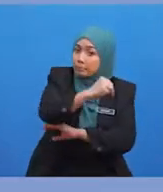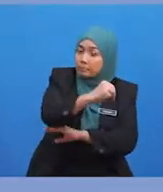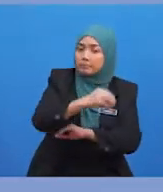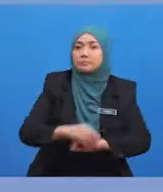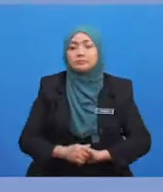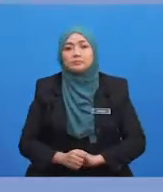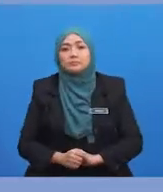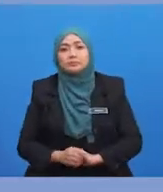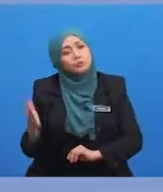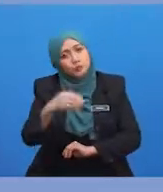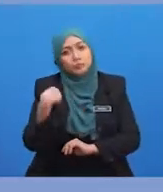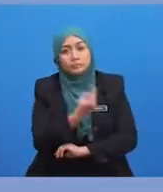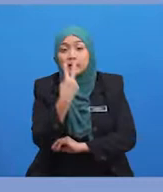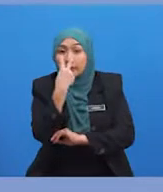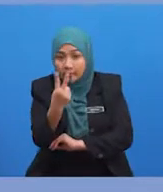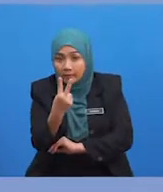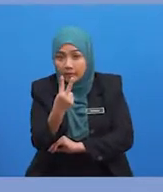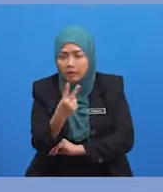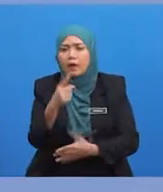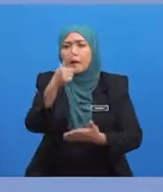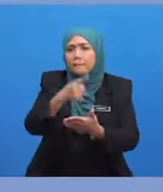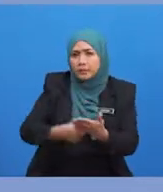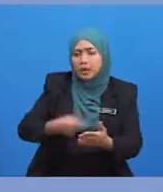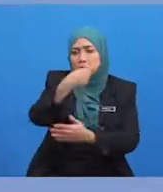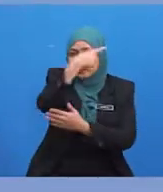Mari kita perhatikan faktor-faktor pertumbuhannya.